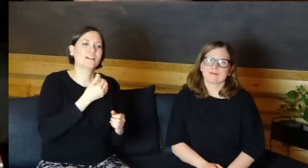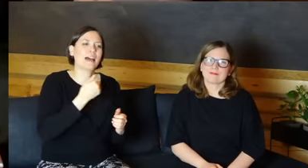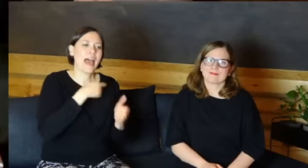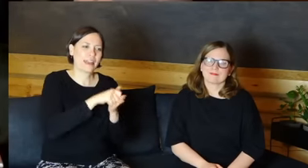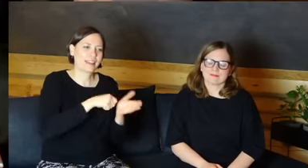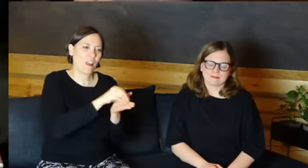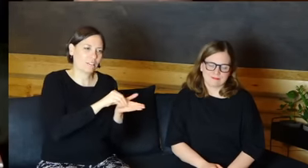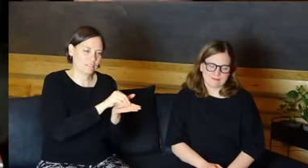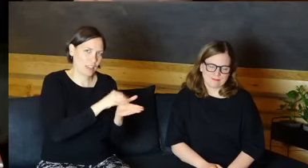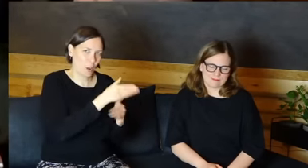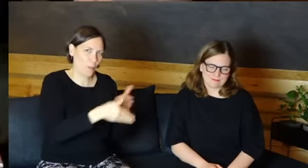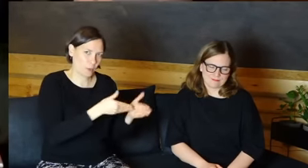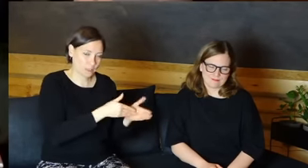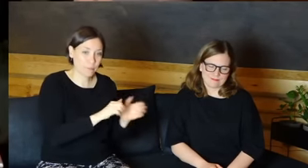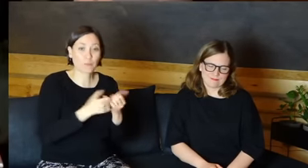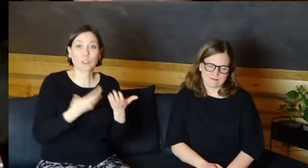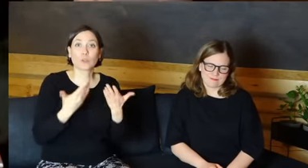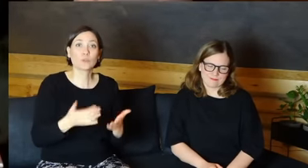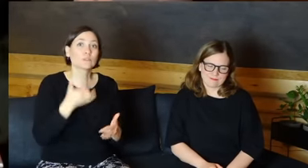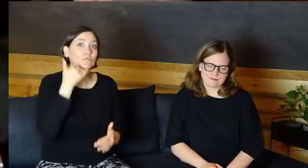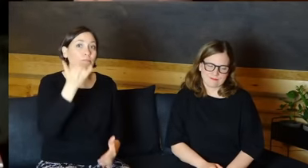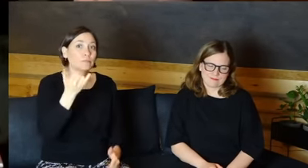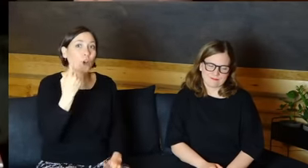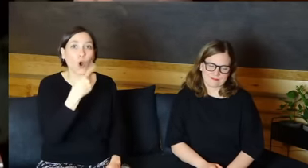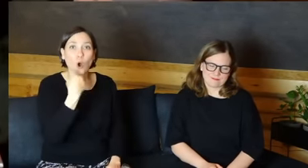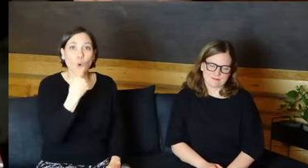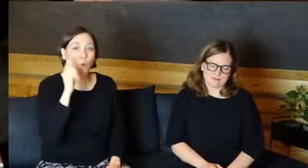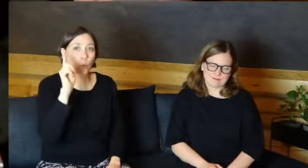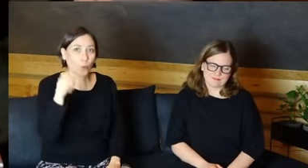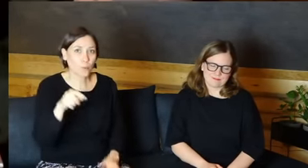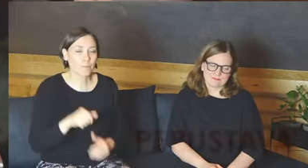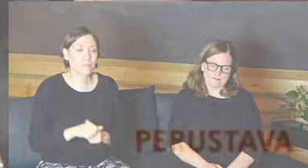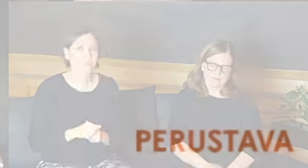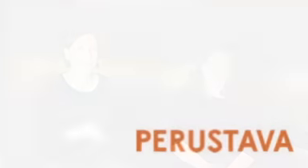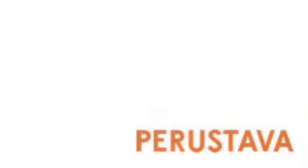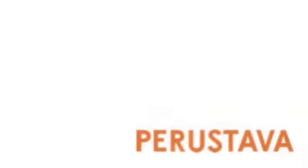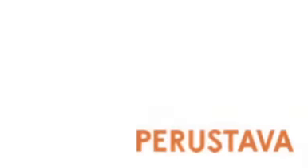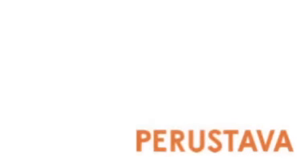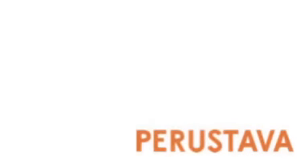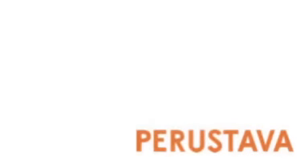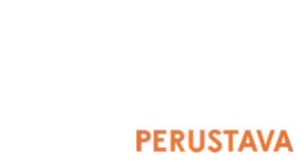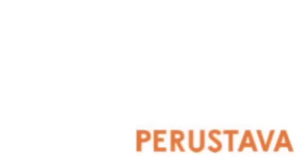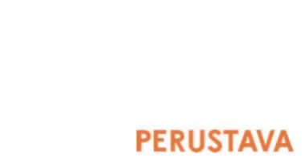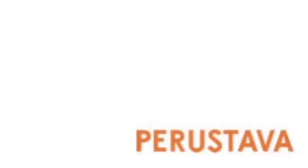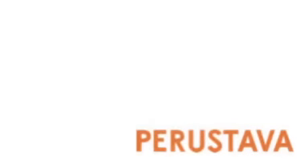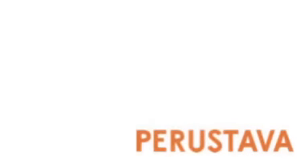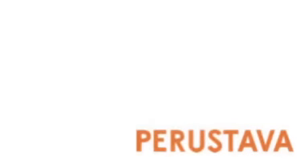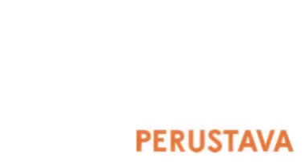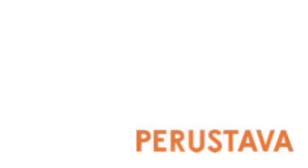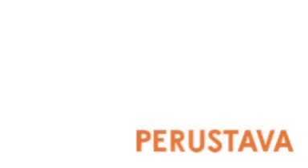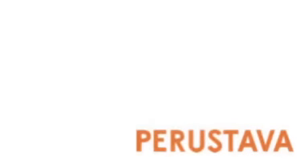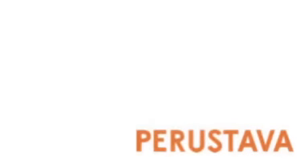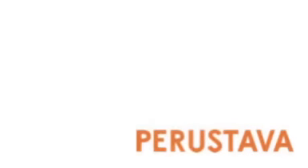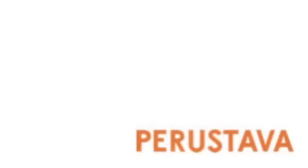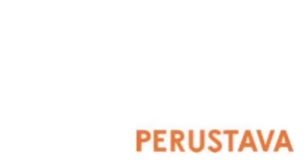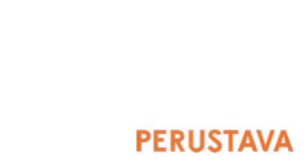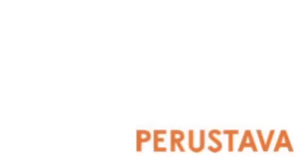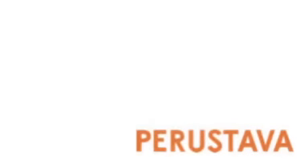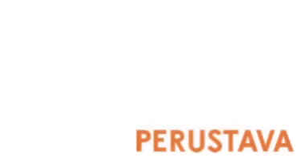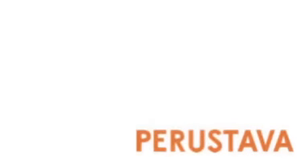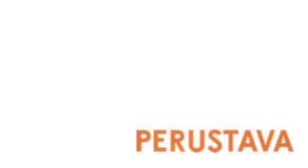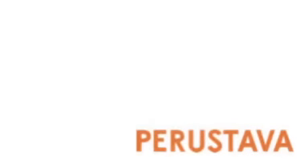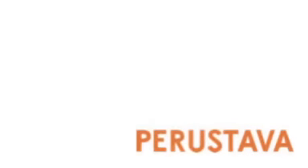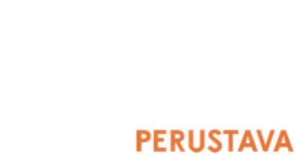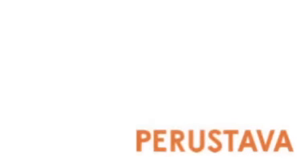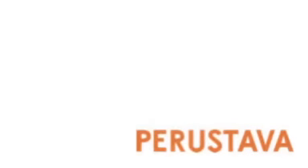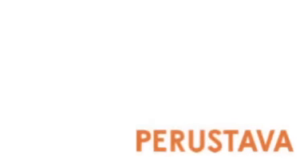Ouluun. Eli Oulun yksiköstä Tuomo-Erik Väyrynen lupas meille sanoa muutama sana.